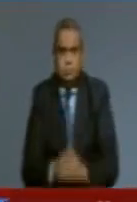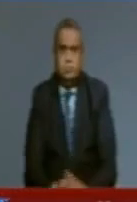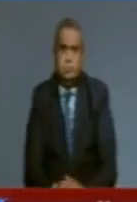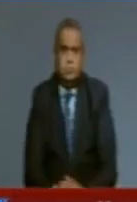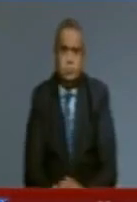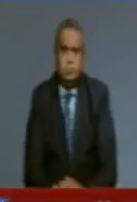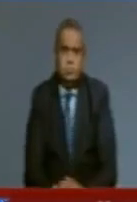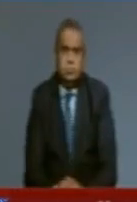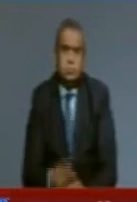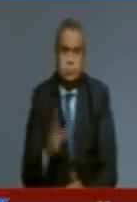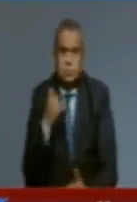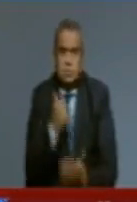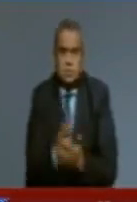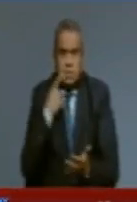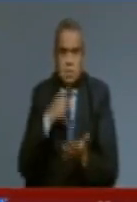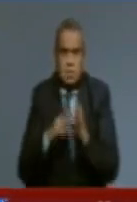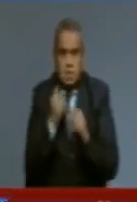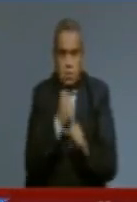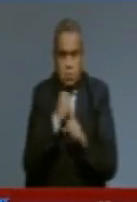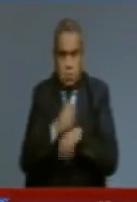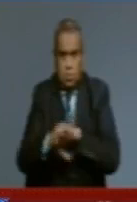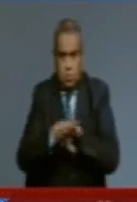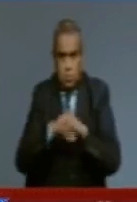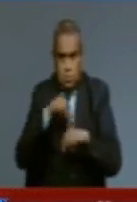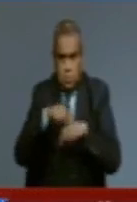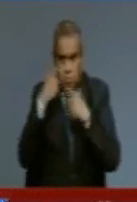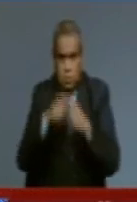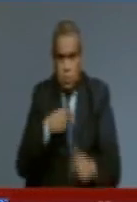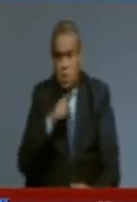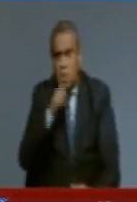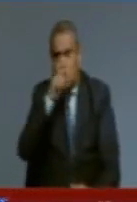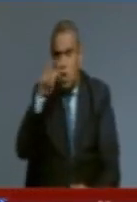خاصة بترجمة عدد من الكتب إلى اللغات المحلية.